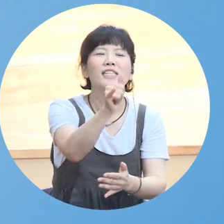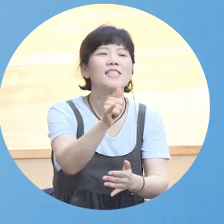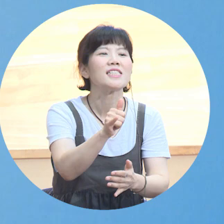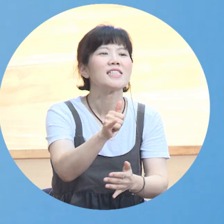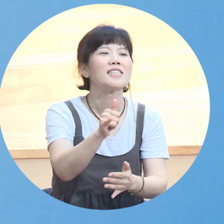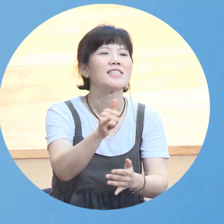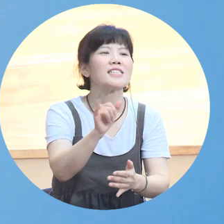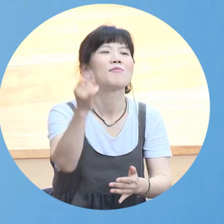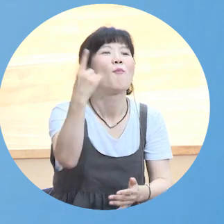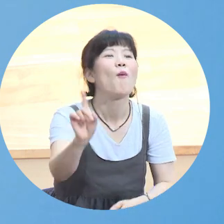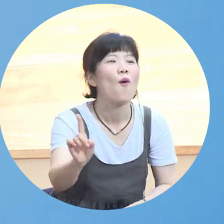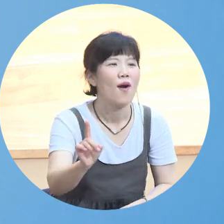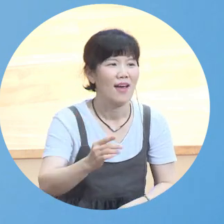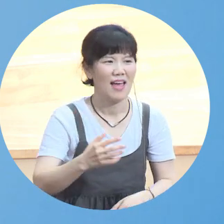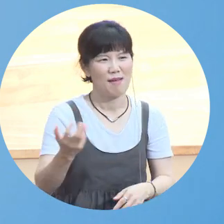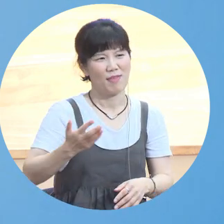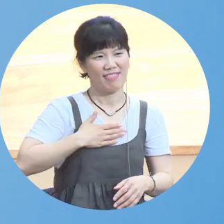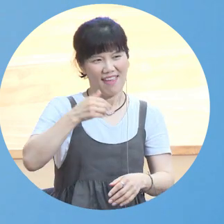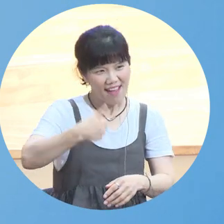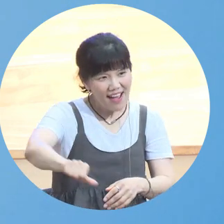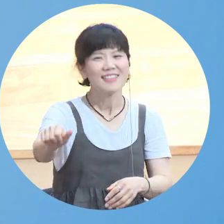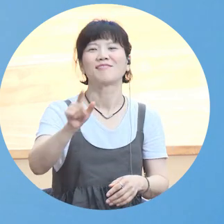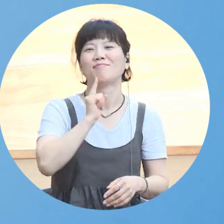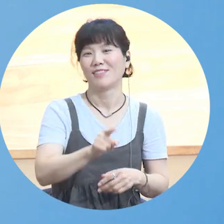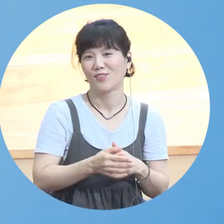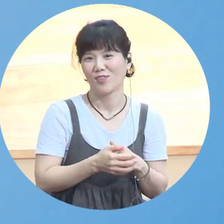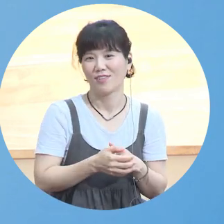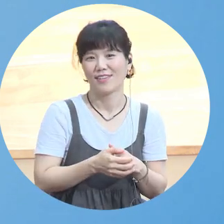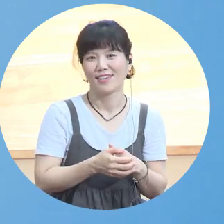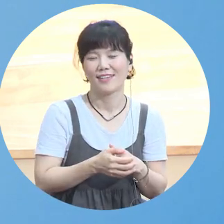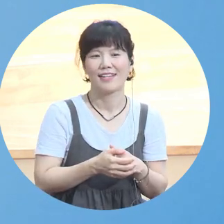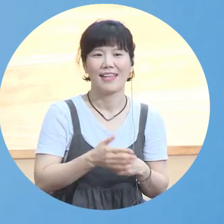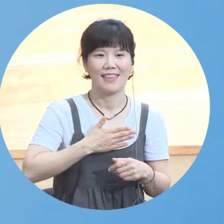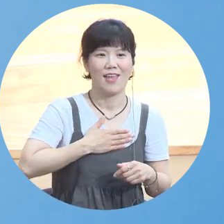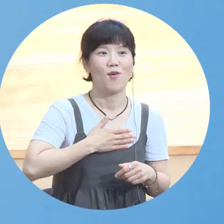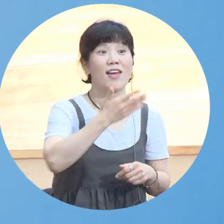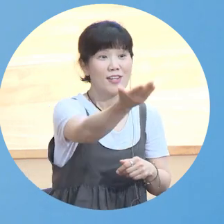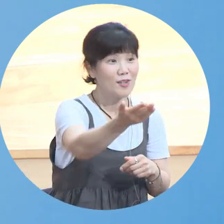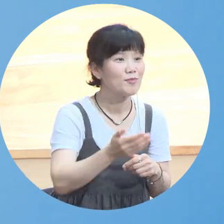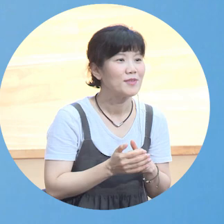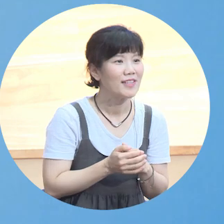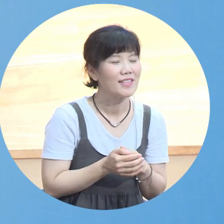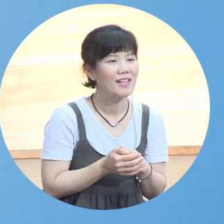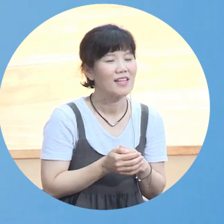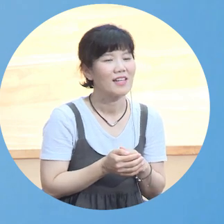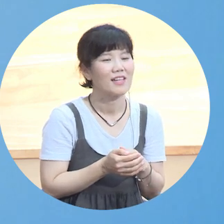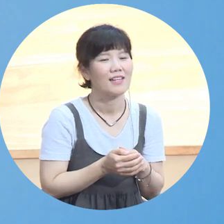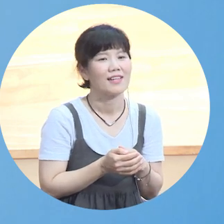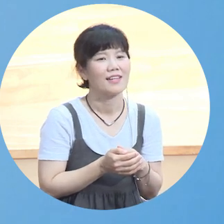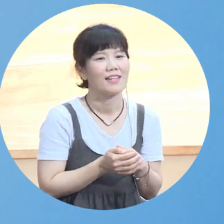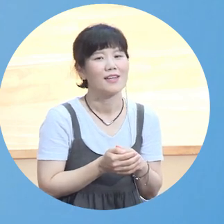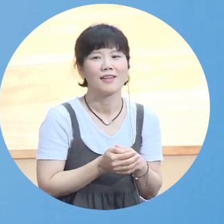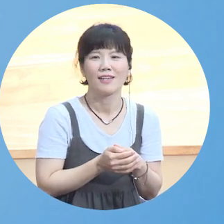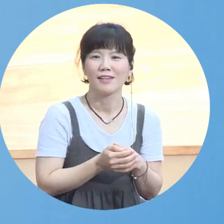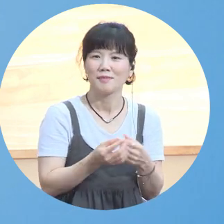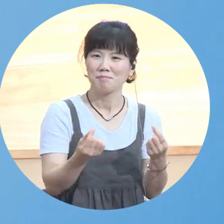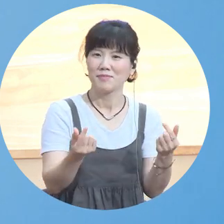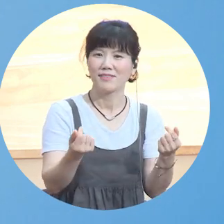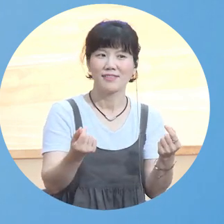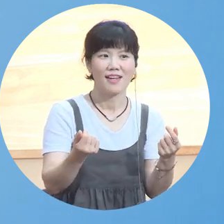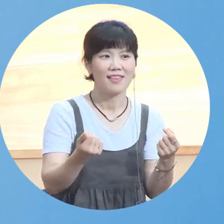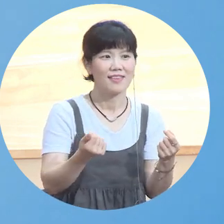2 저와 여러분에게 또 다른 아픈 내 아들이 있잖아요